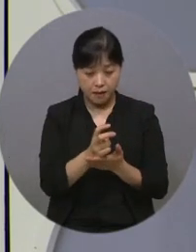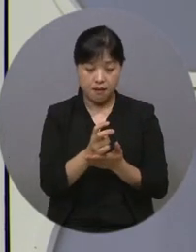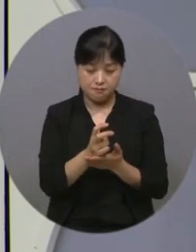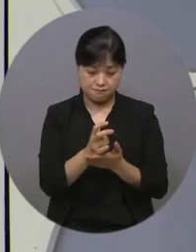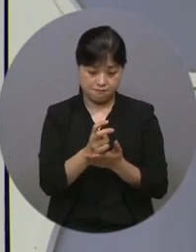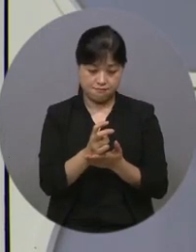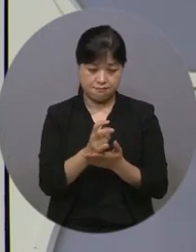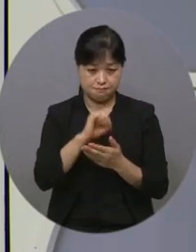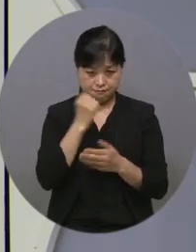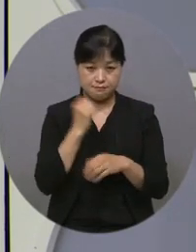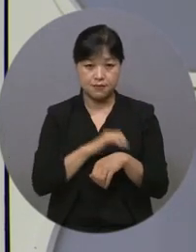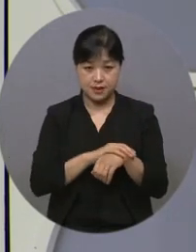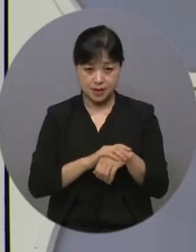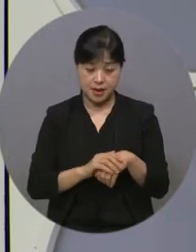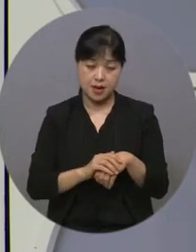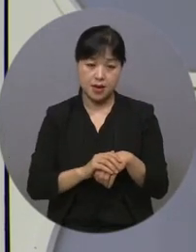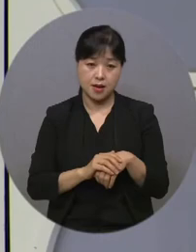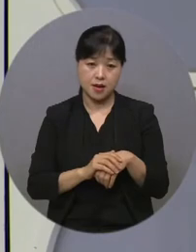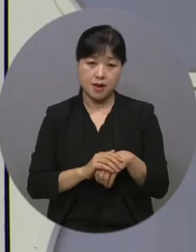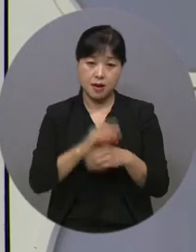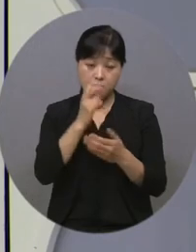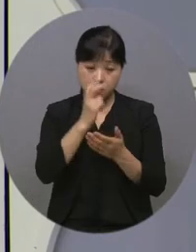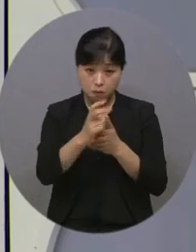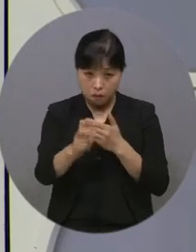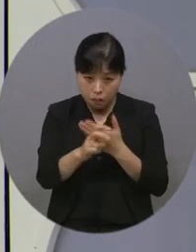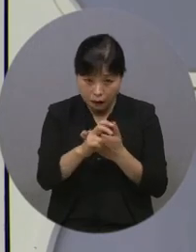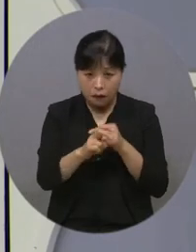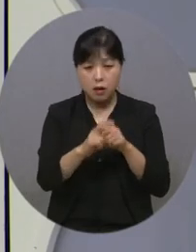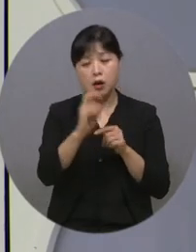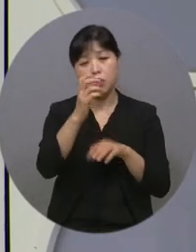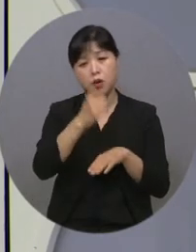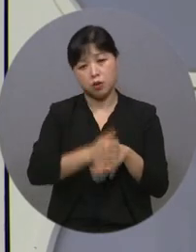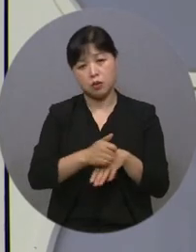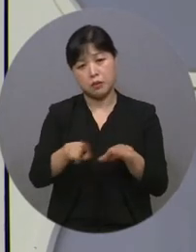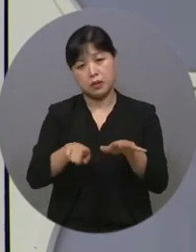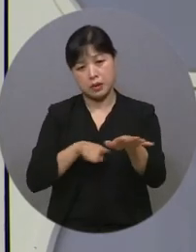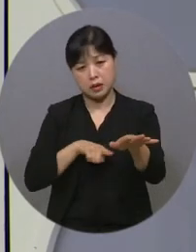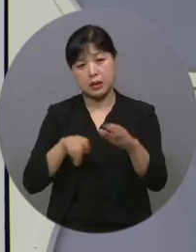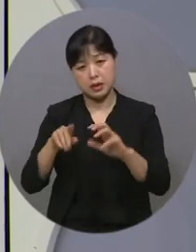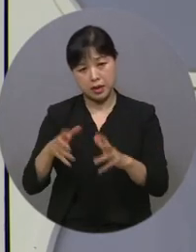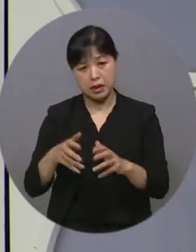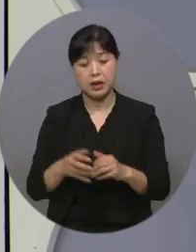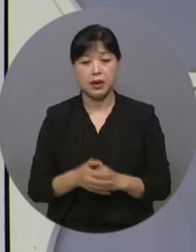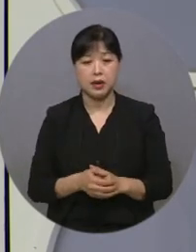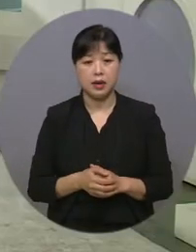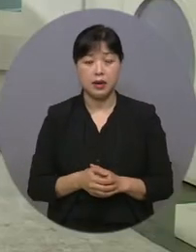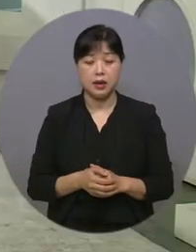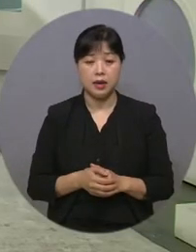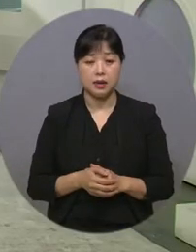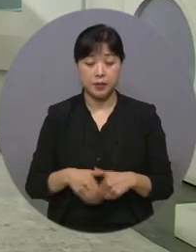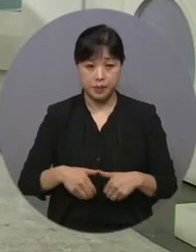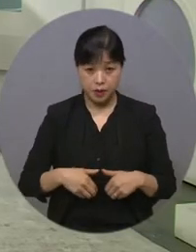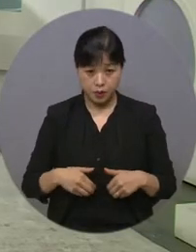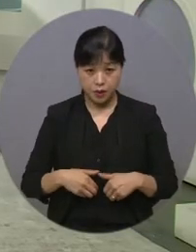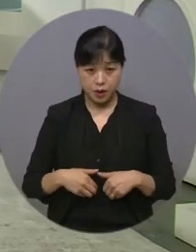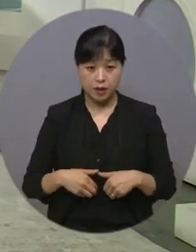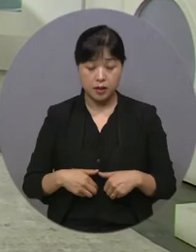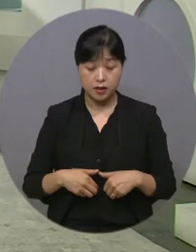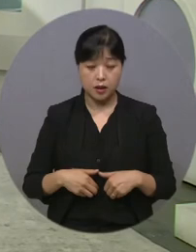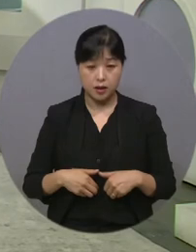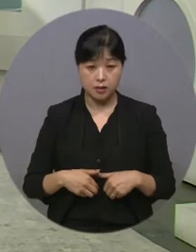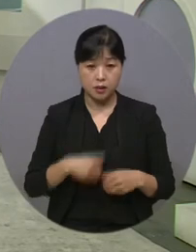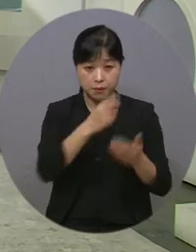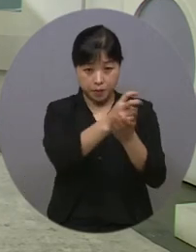질서가 무너지는 사회가 후진국일 수밖에 없지 않습니까? 딱딱 있어야 될 곳에 있고 질서를 지키는